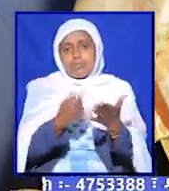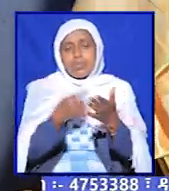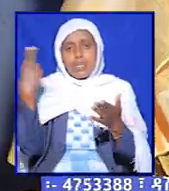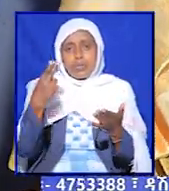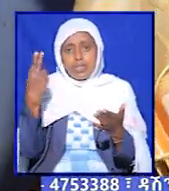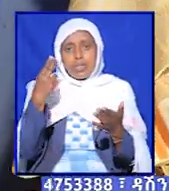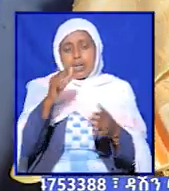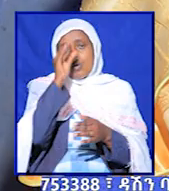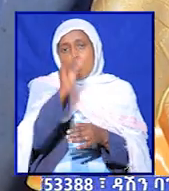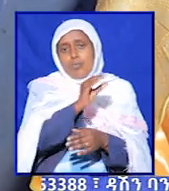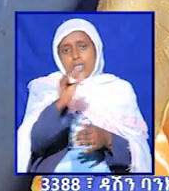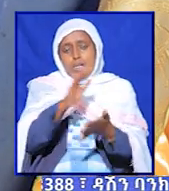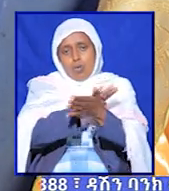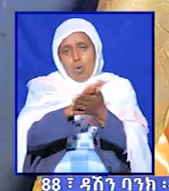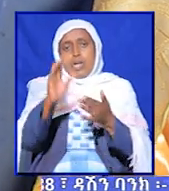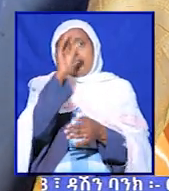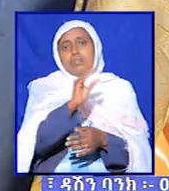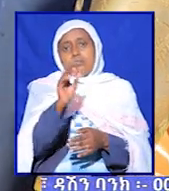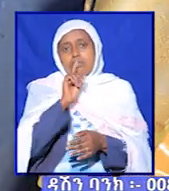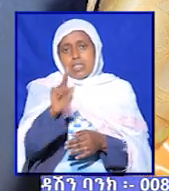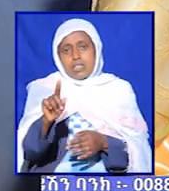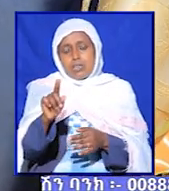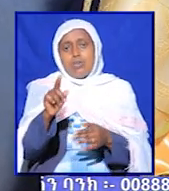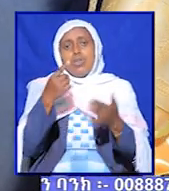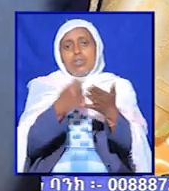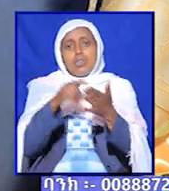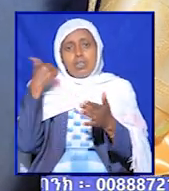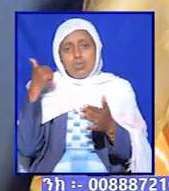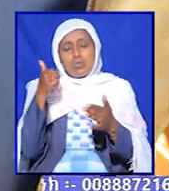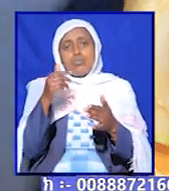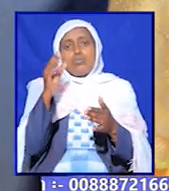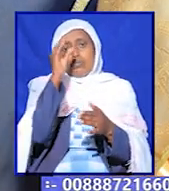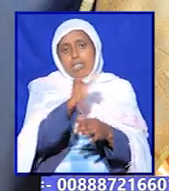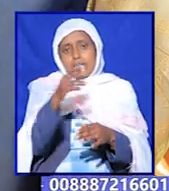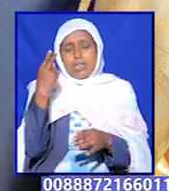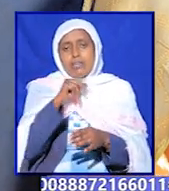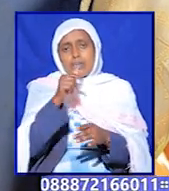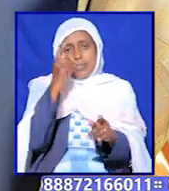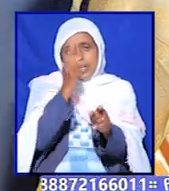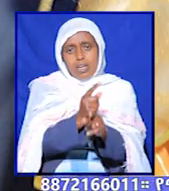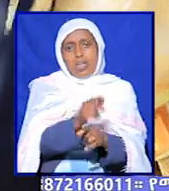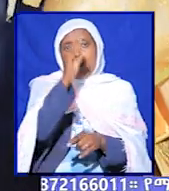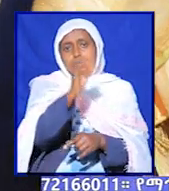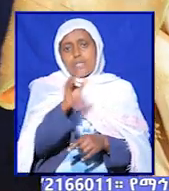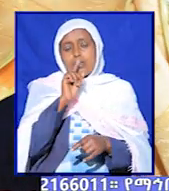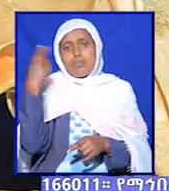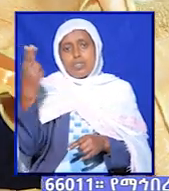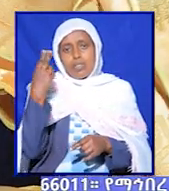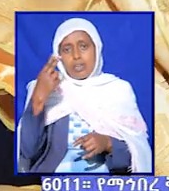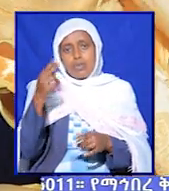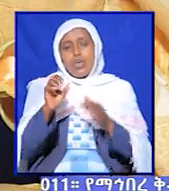ያው የምንጠቀመው መስቀል ኳሊቲ መስቀል ነው በሪቫን እንደሌሎቹ መስቀል አንጠቀምም ትክክለኛ መስቀል ነው